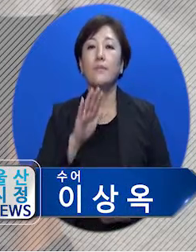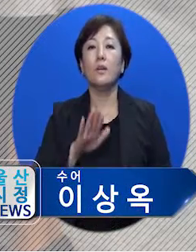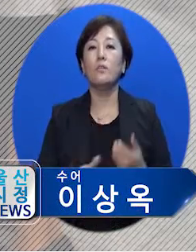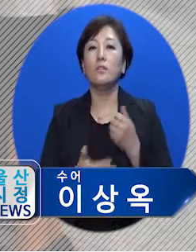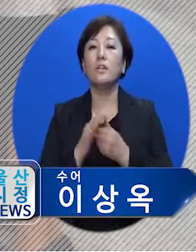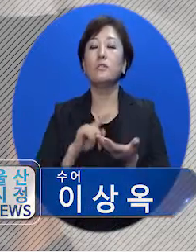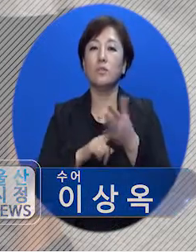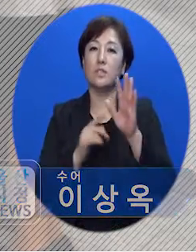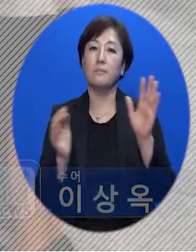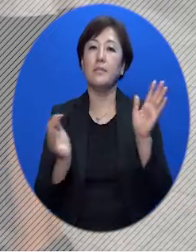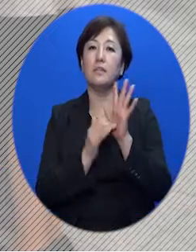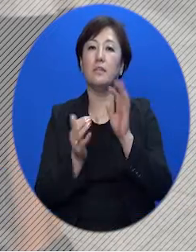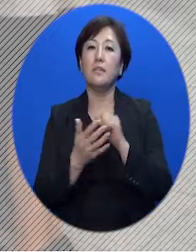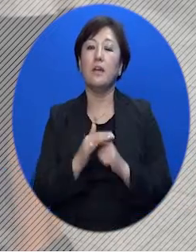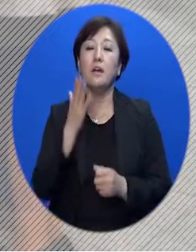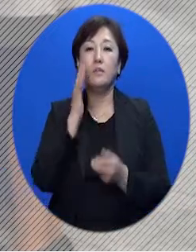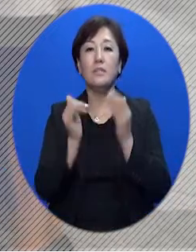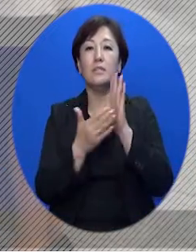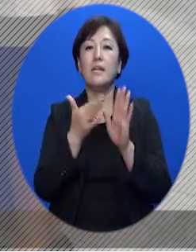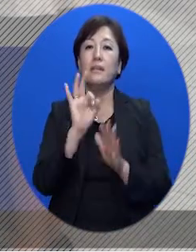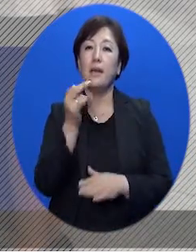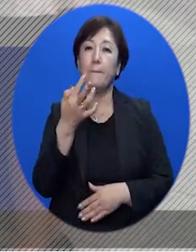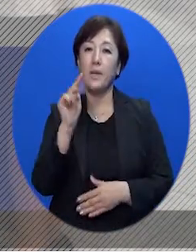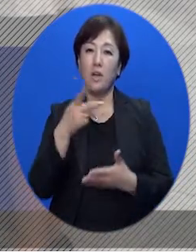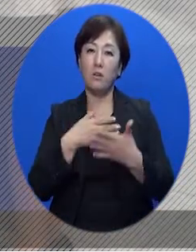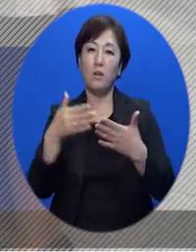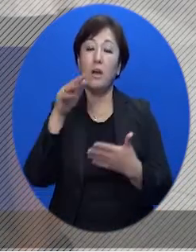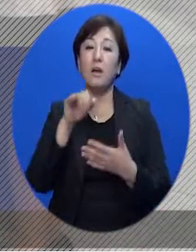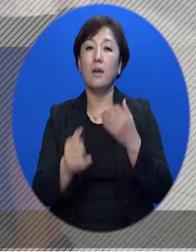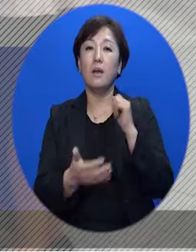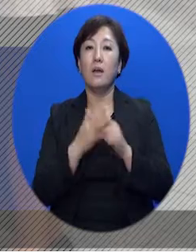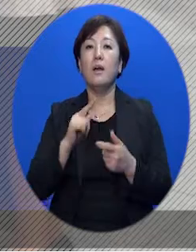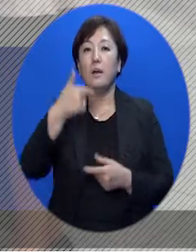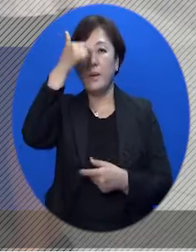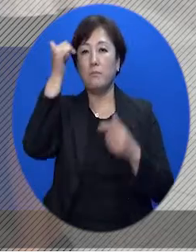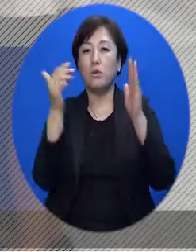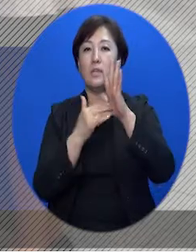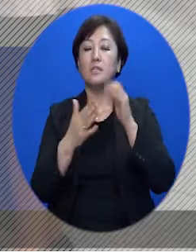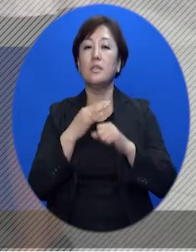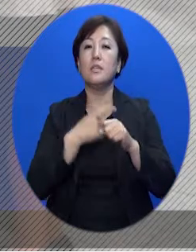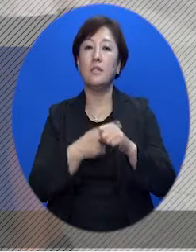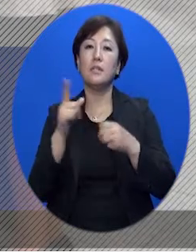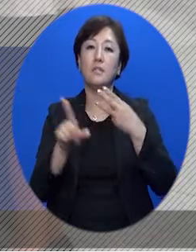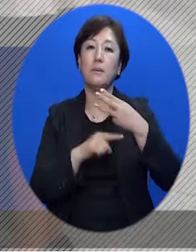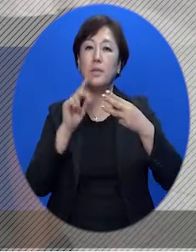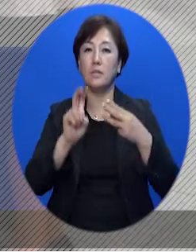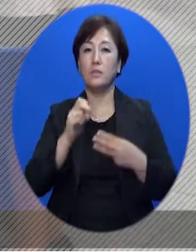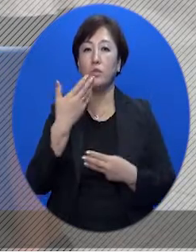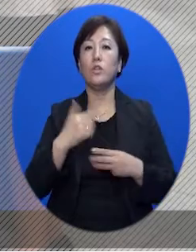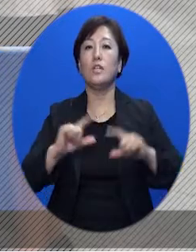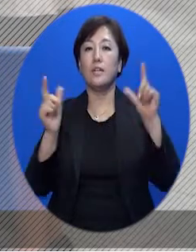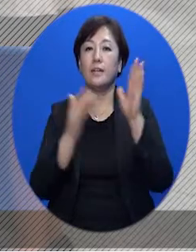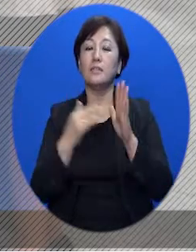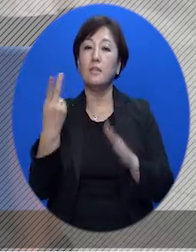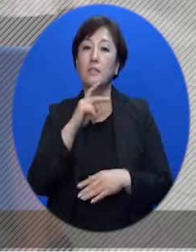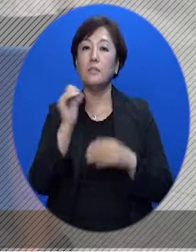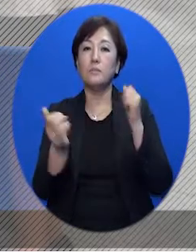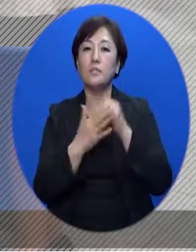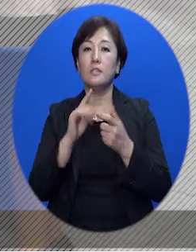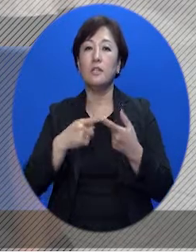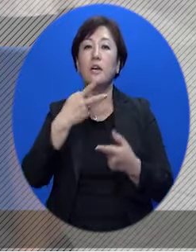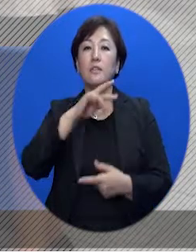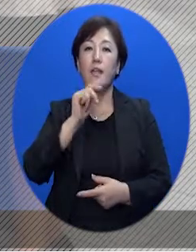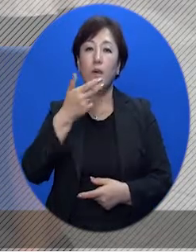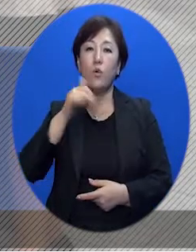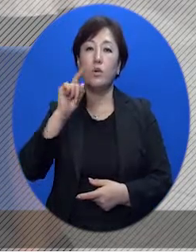오늘의 소식입니다. 울산 암컷화박물관에서 내년 3월 29일까지 2019년 특별기획전